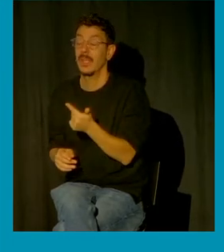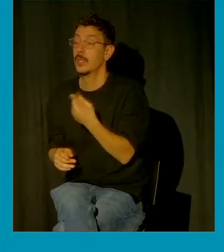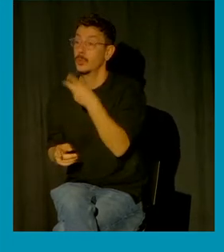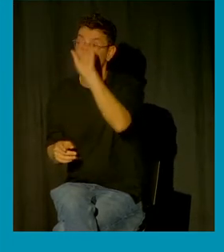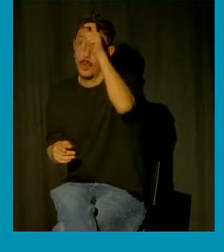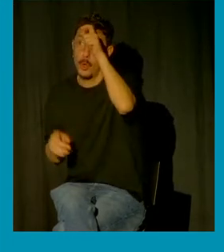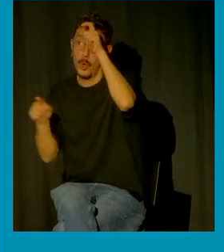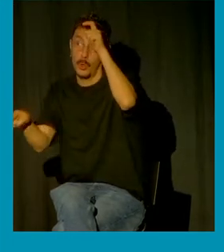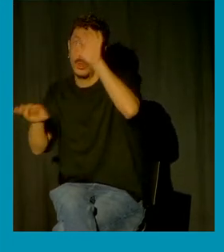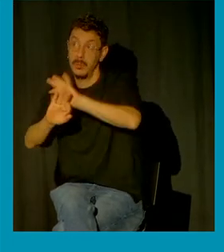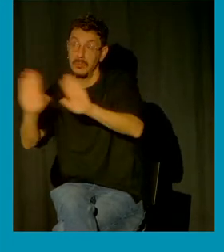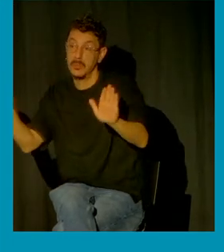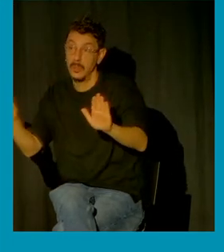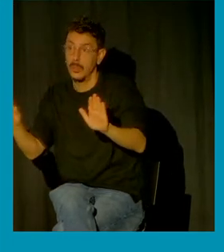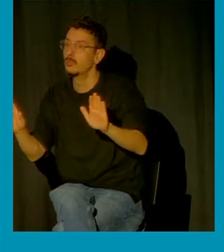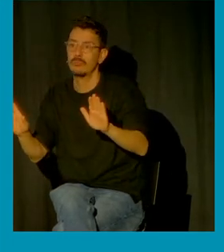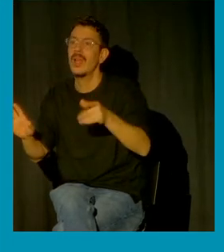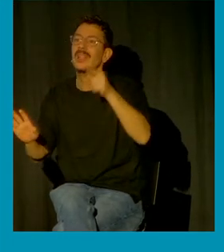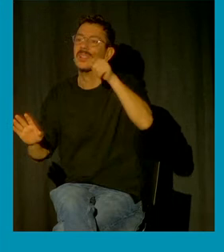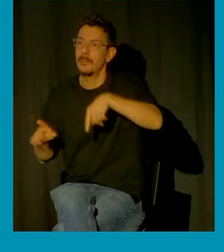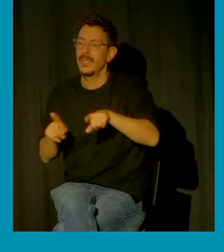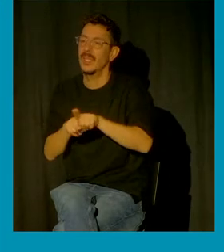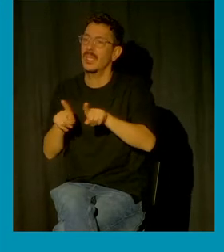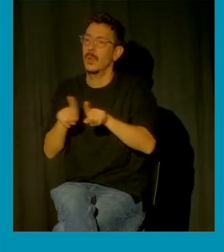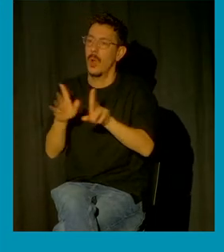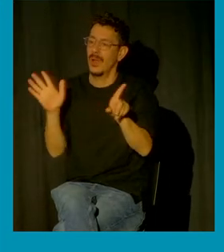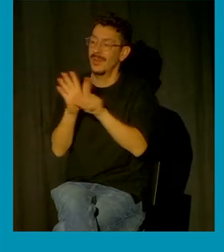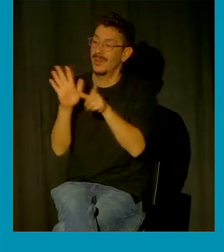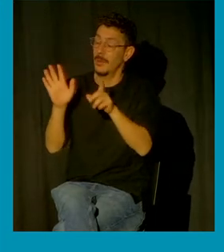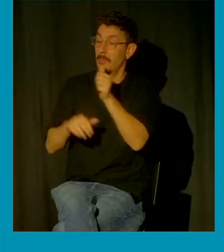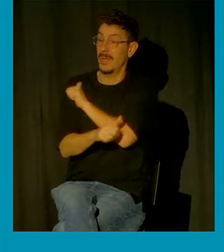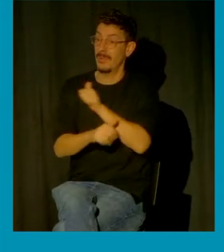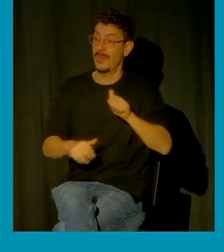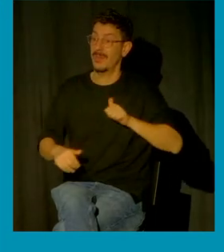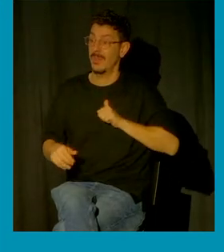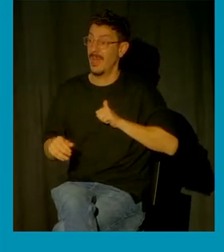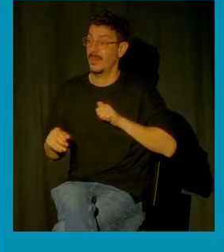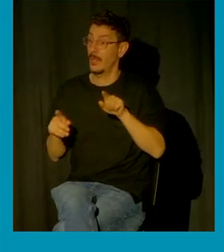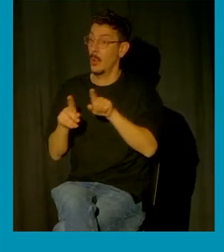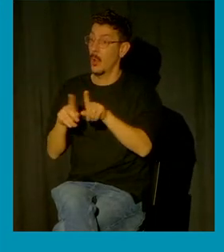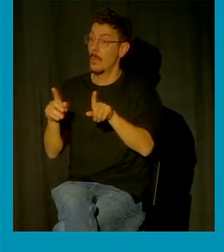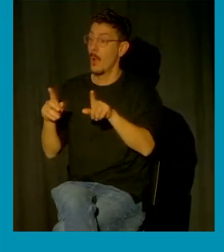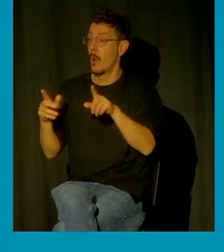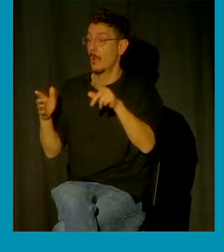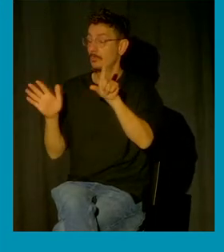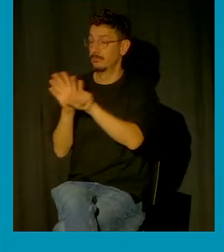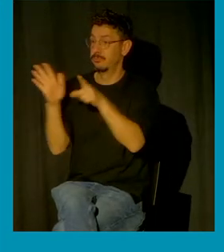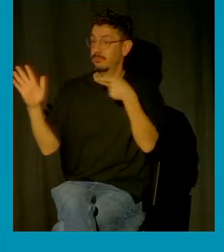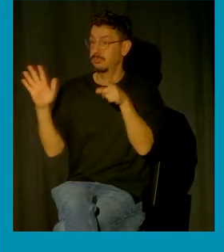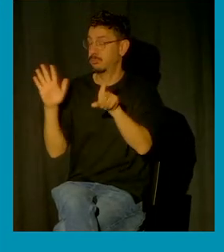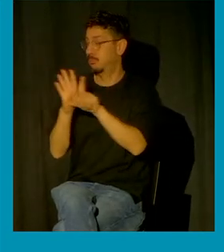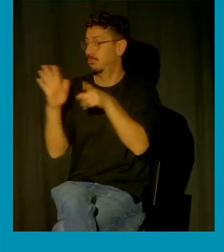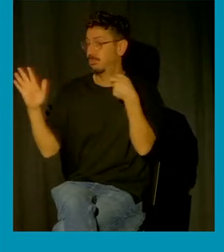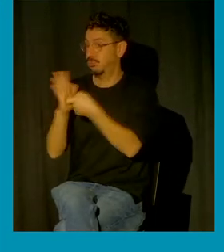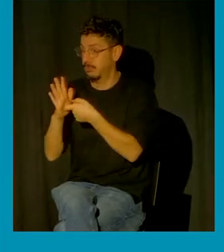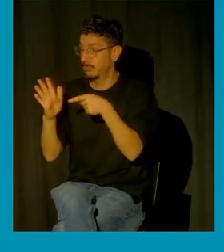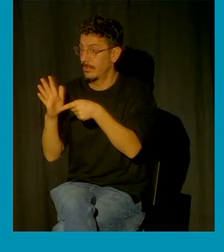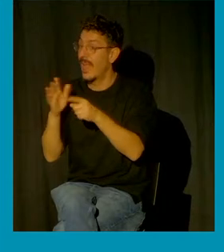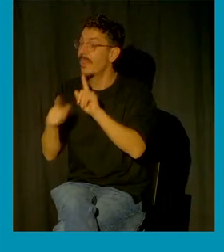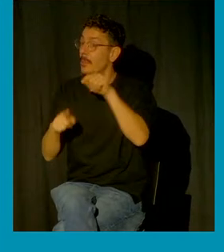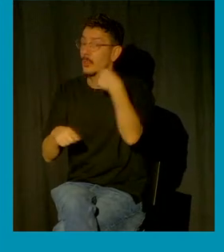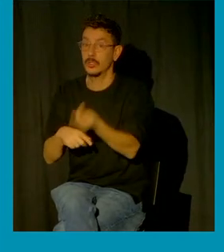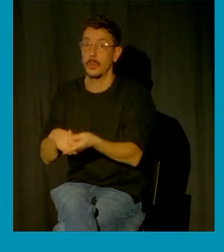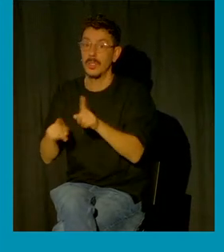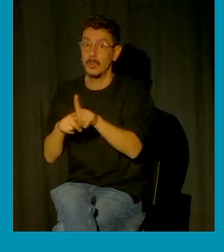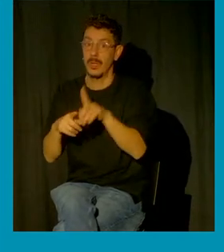concepte sinó que les infraccions a aquesta privacitat té unes conseqüències diferencials tremendament visibles on la